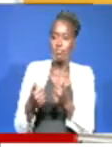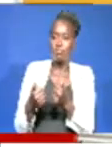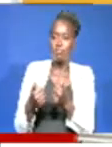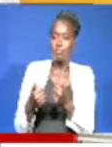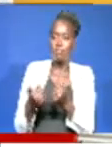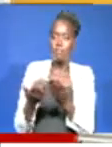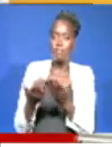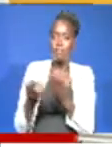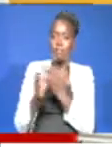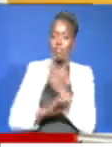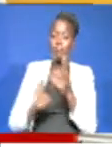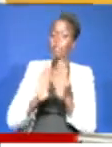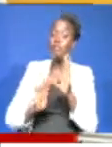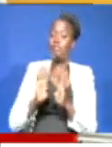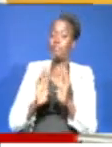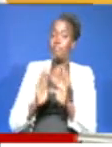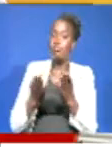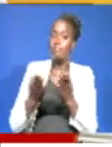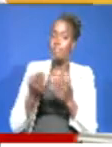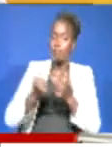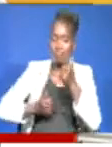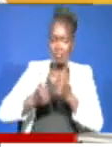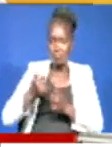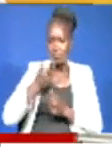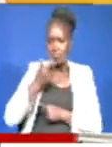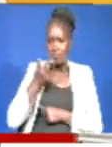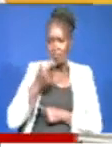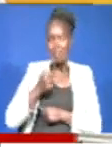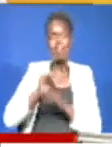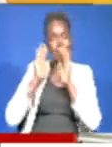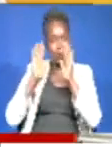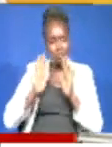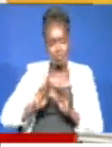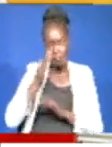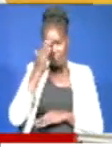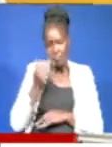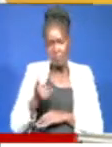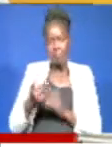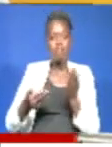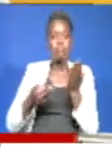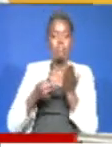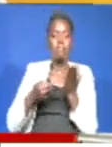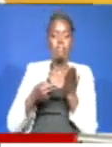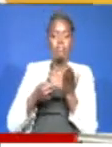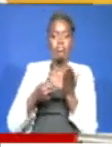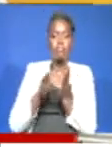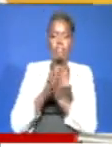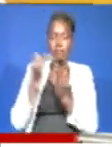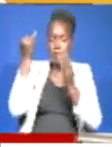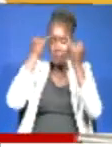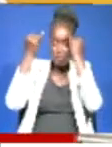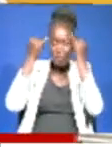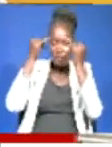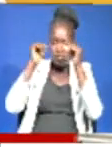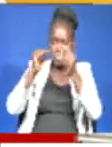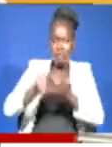swala la tabia nchi. Ambalo tunasema kwamba ni jambo la muhimu kwa sababu teknolojia na ubunifu inaweza